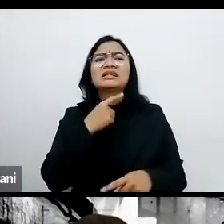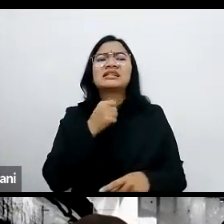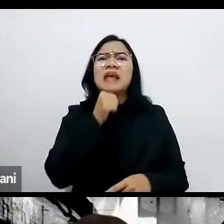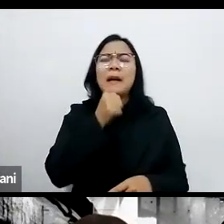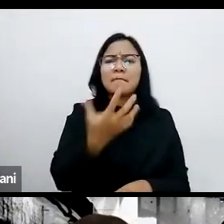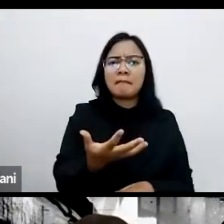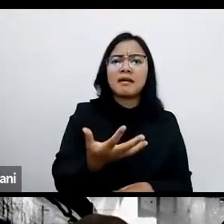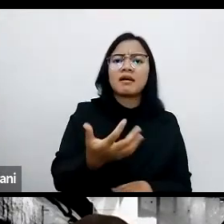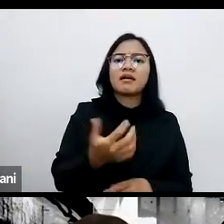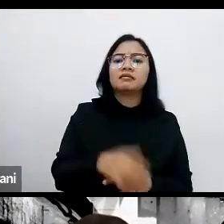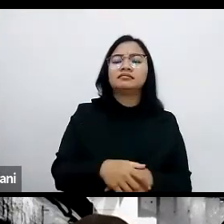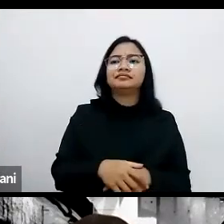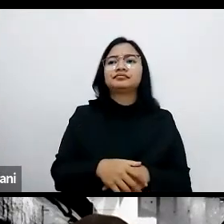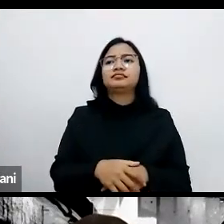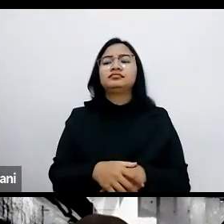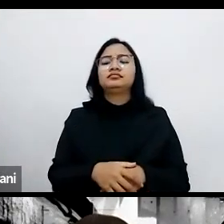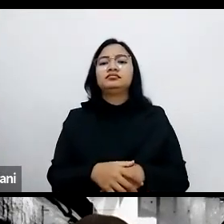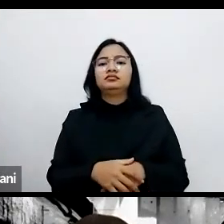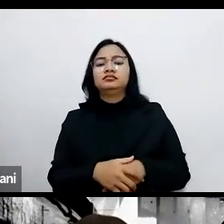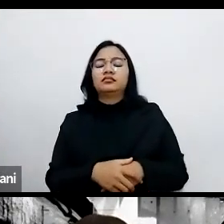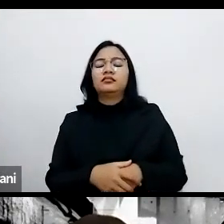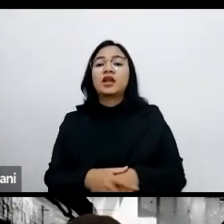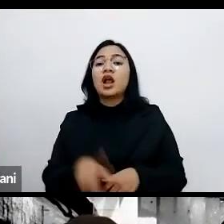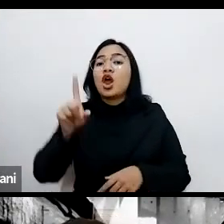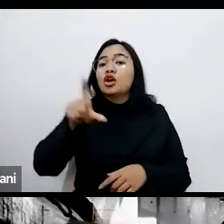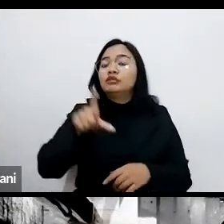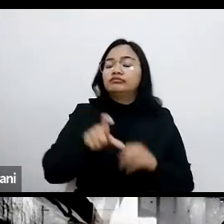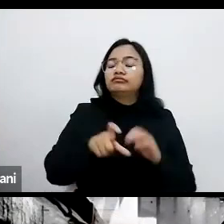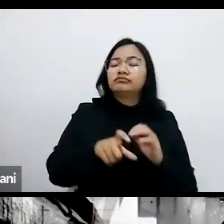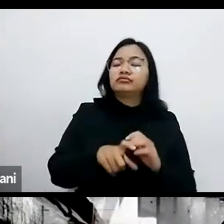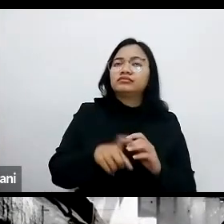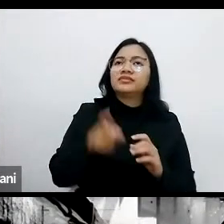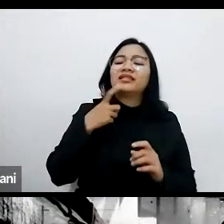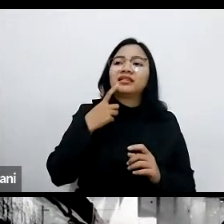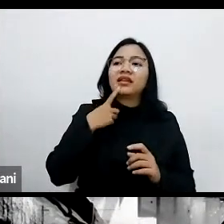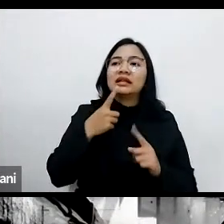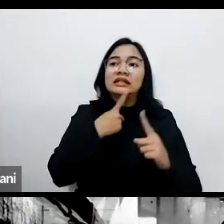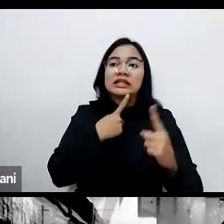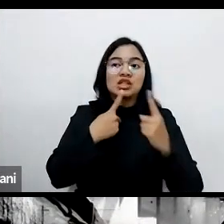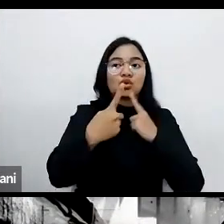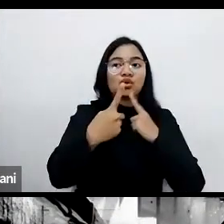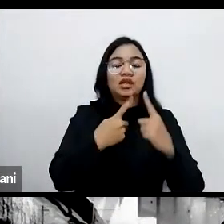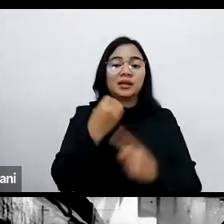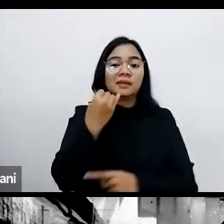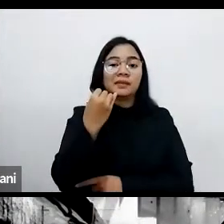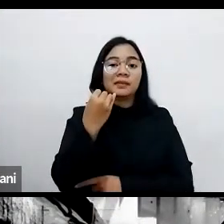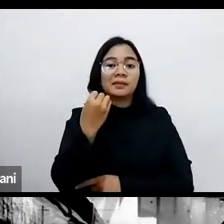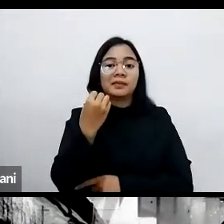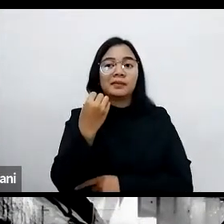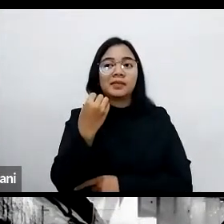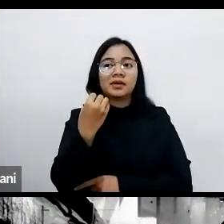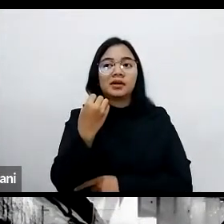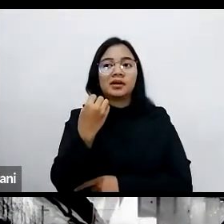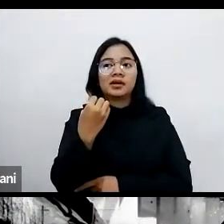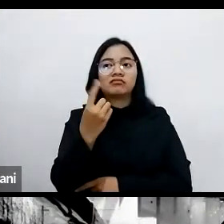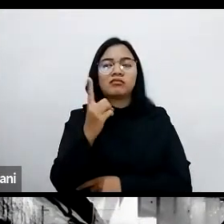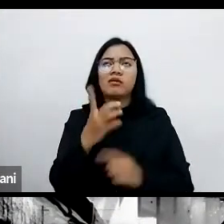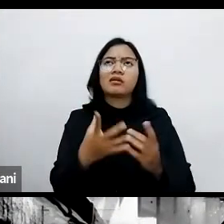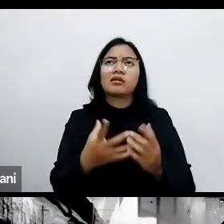ya, ininya apa. Kalau soal diskusi kan ya beberapa sih kan, kalau untuk wacana